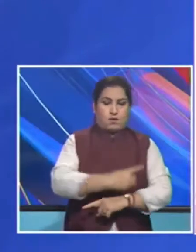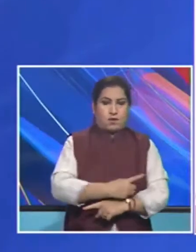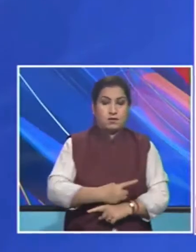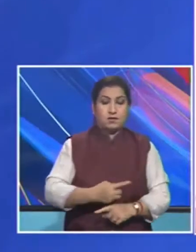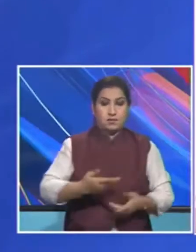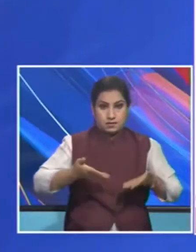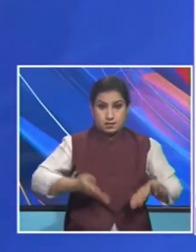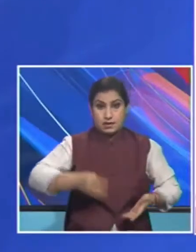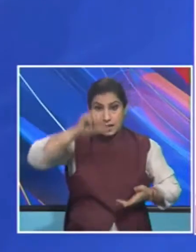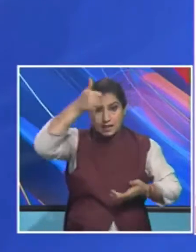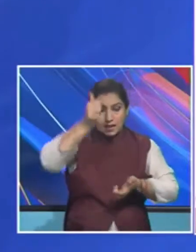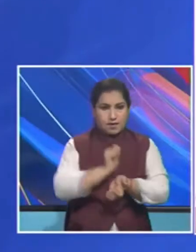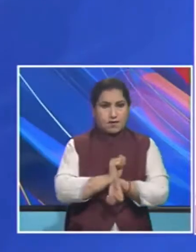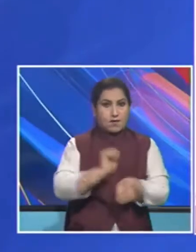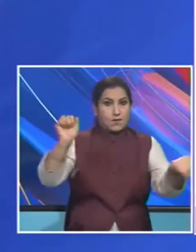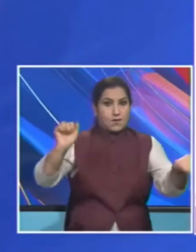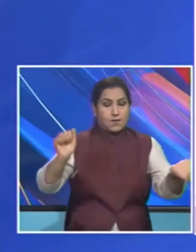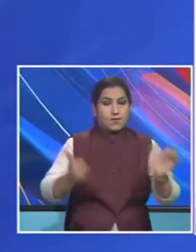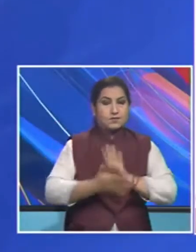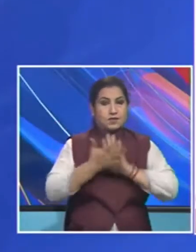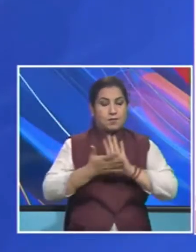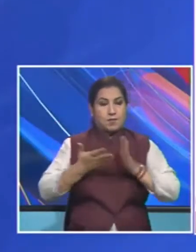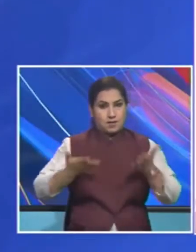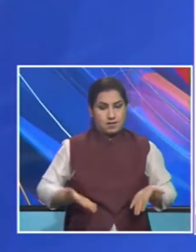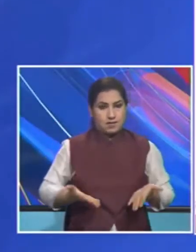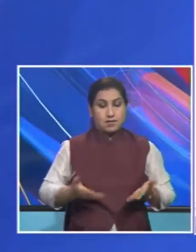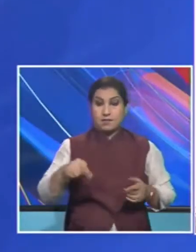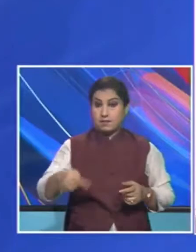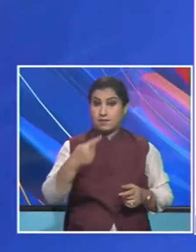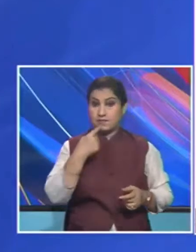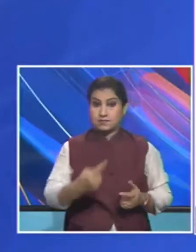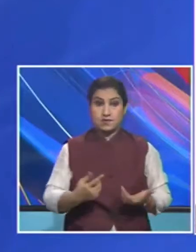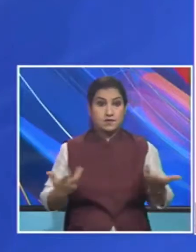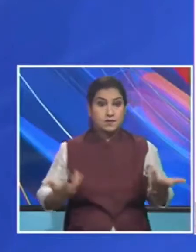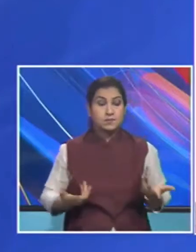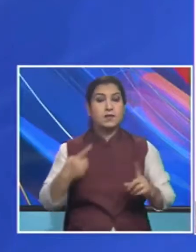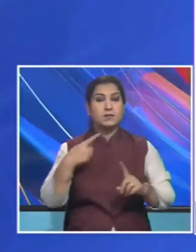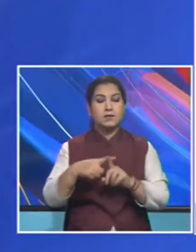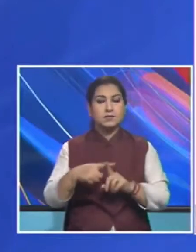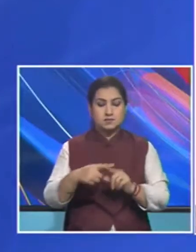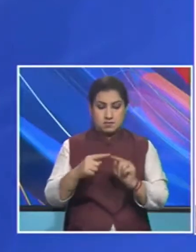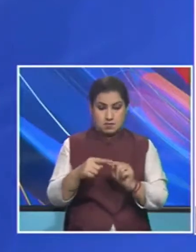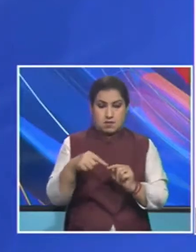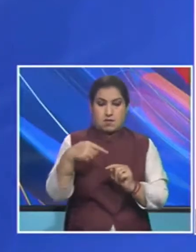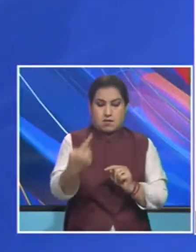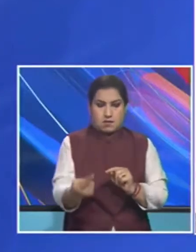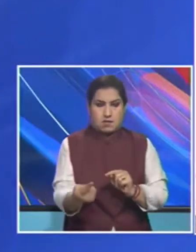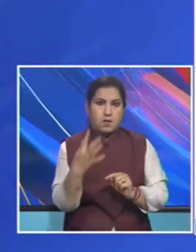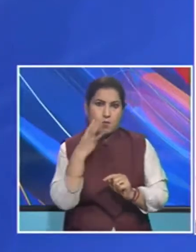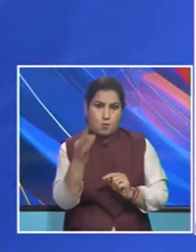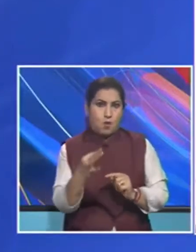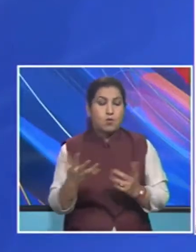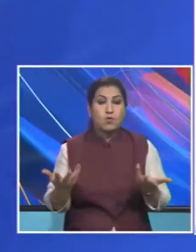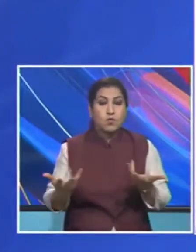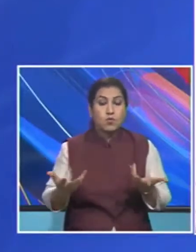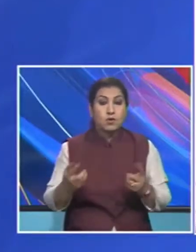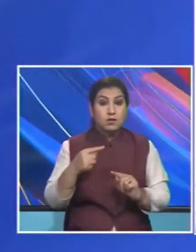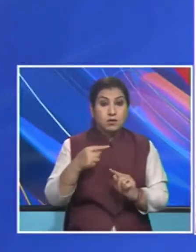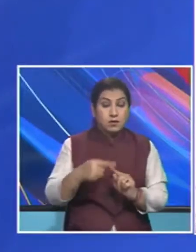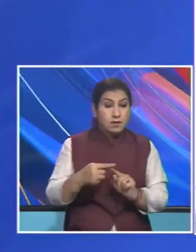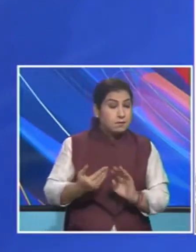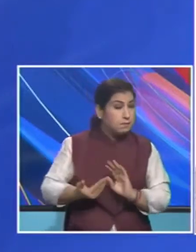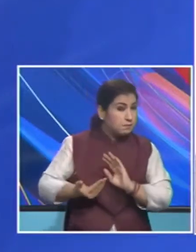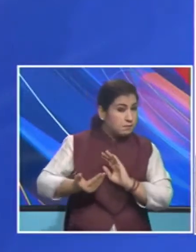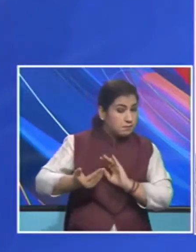आज़ादी का अमृत महोत्सव मना रहा है। उन्होंने इस बात का भी जिक्र किया कि एक और महत्वपूर्ण पड़ाव, जब देश ने आज़ादी